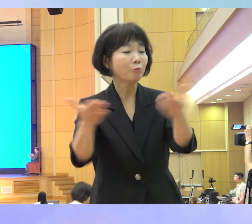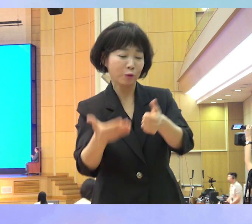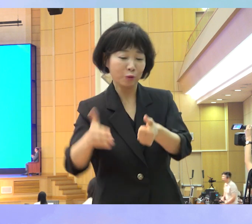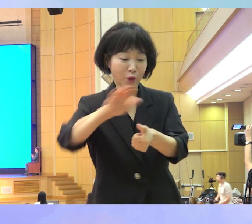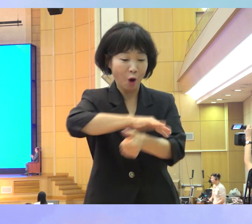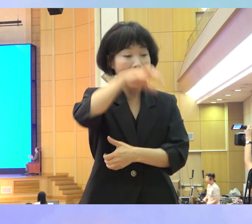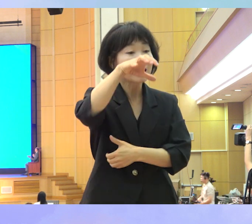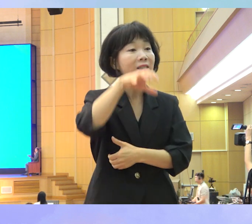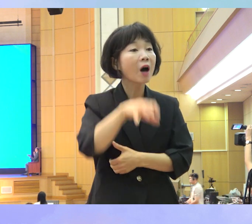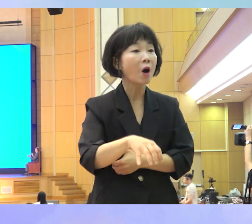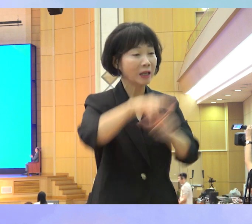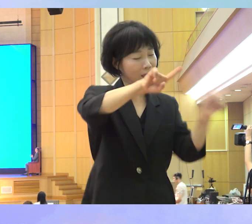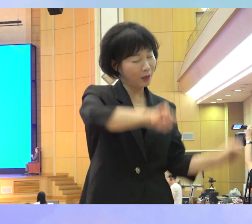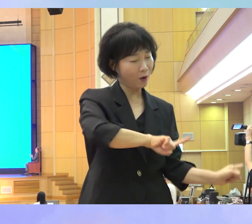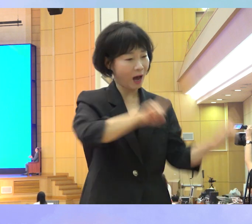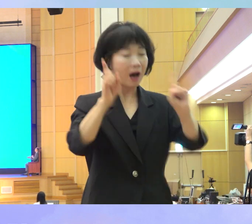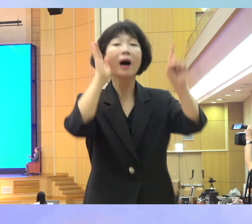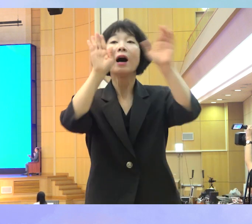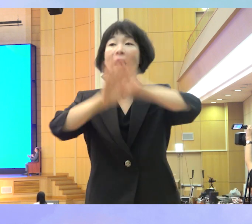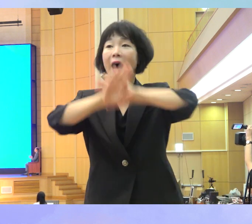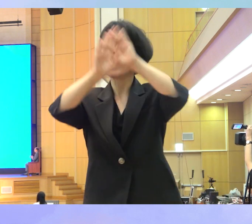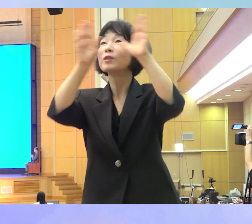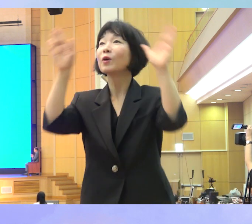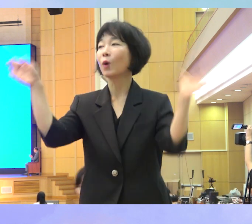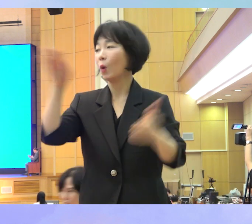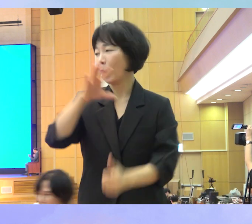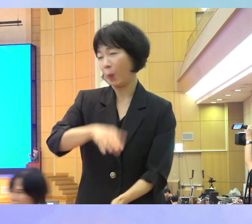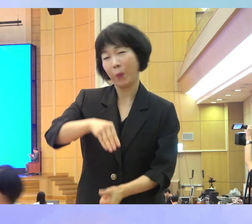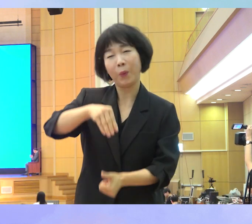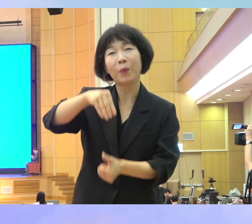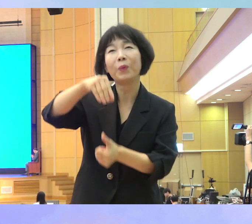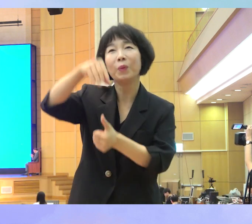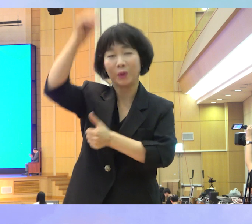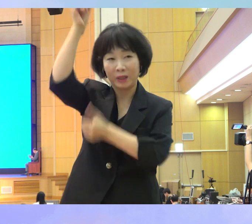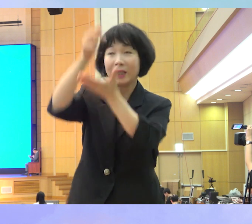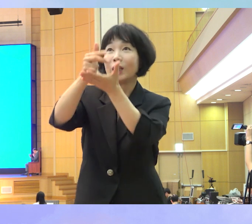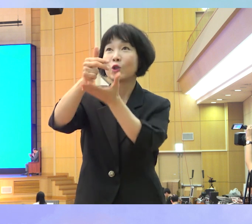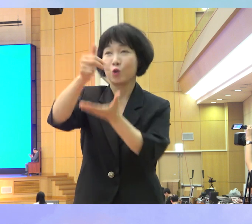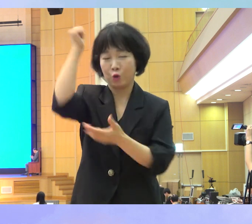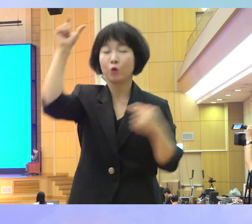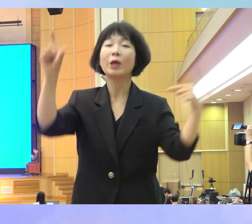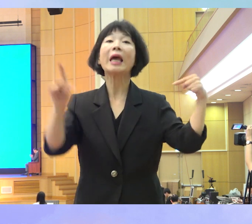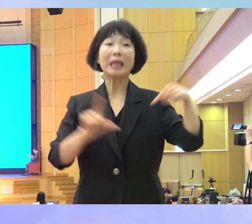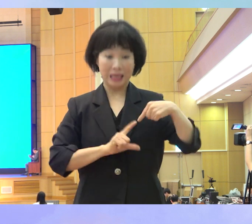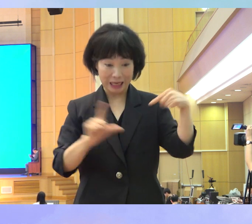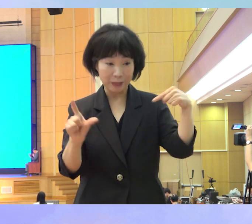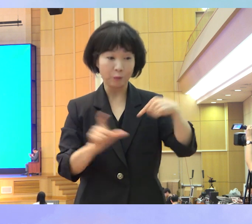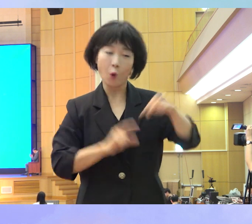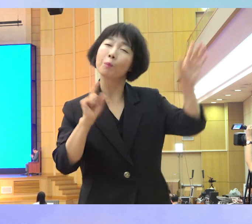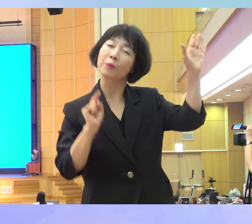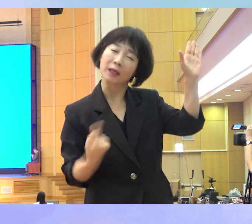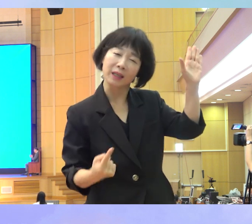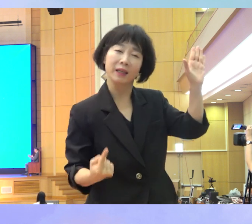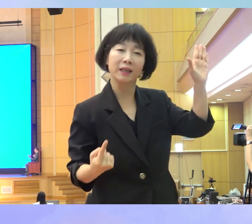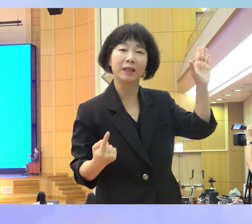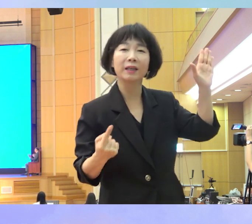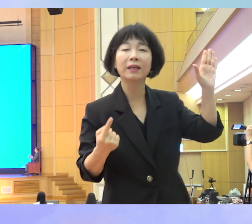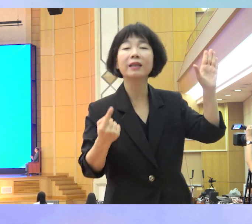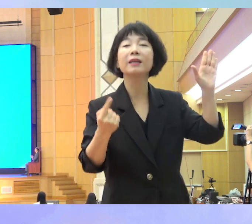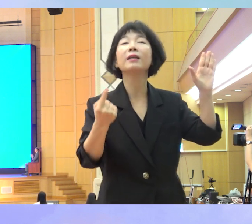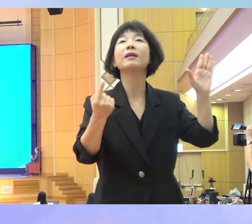세상에 무덤에서 일어나 하늘로 올리셨네. 주의 하늘 영광